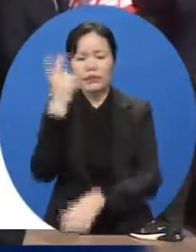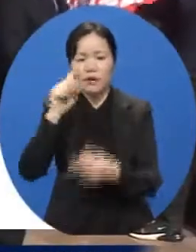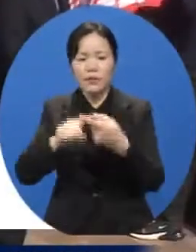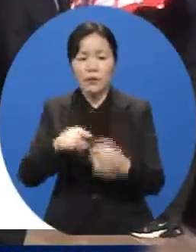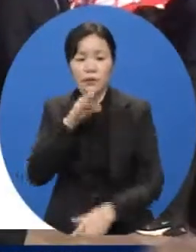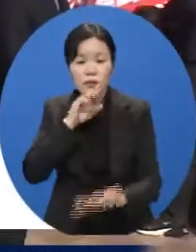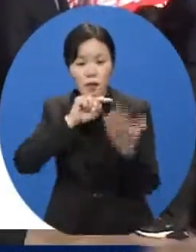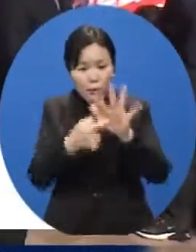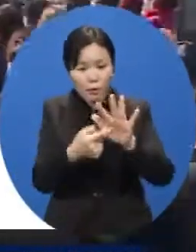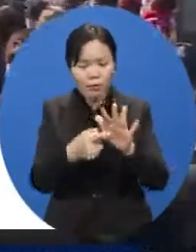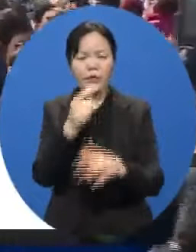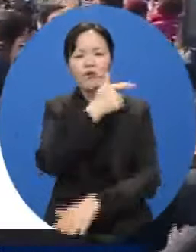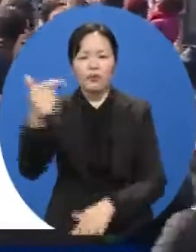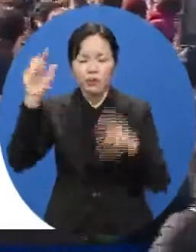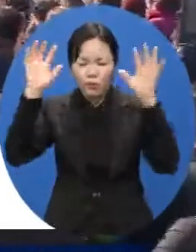입장을 밝혔습니다.